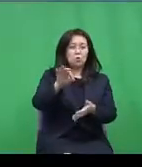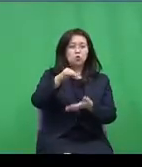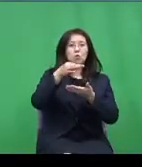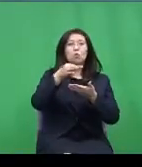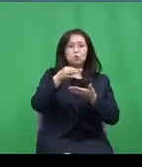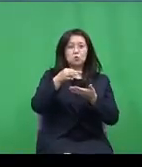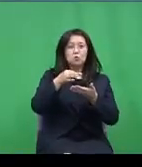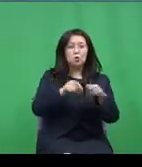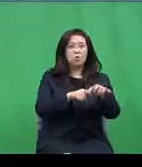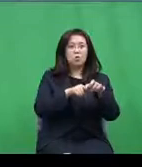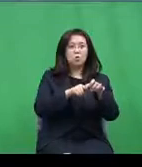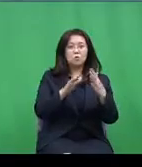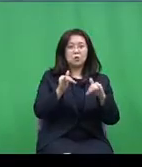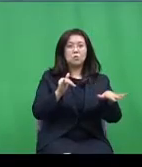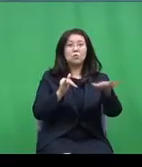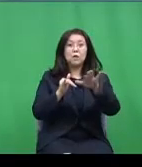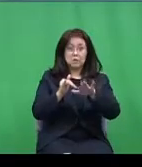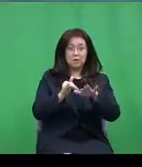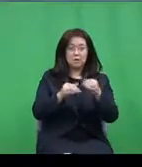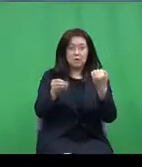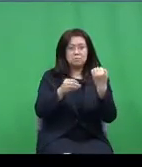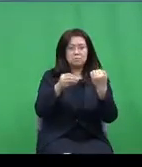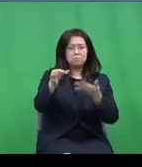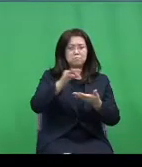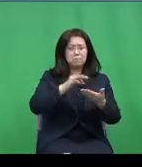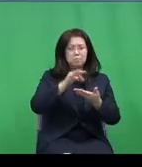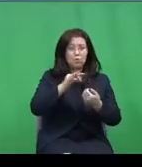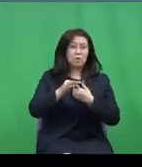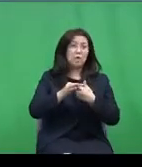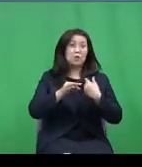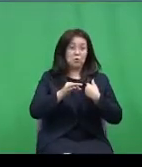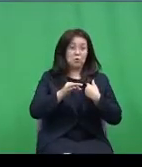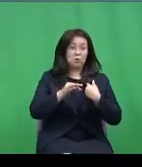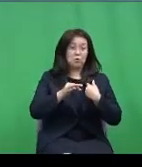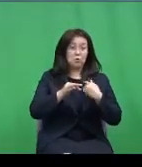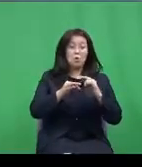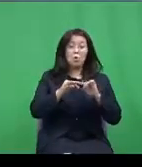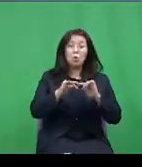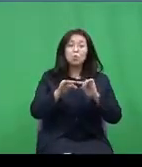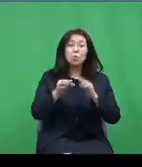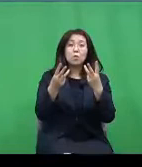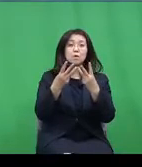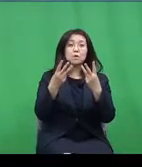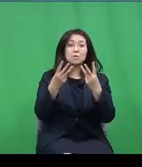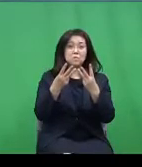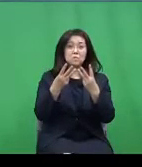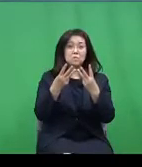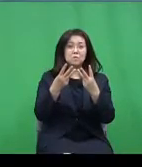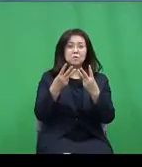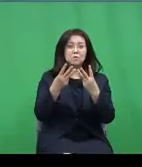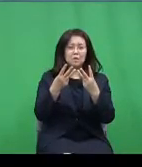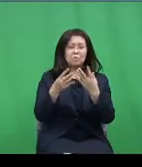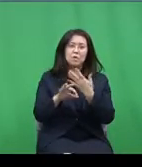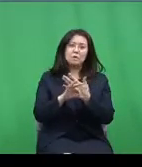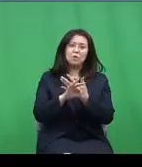携わる人が所得をゲットできると。で、この数字がですね、まあかなり、例え